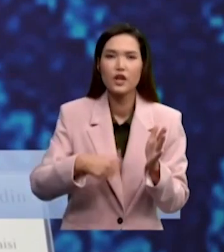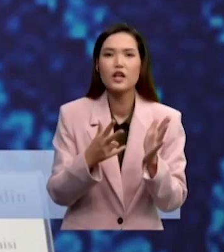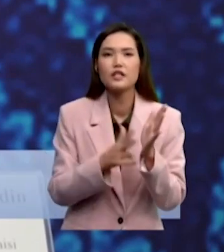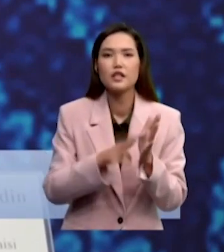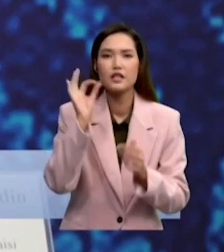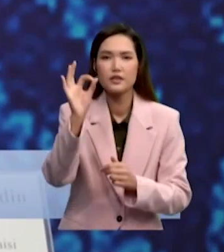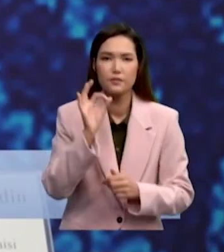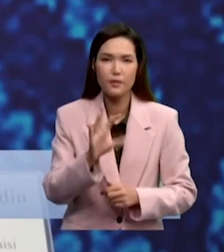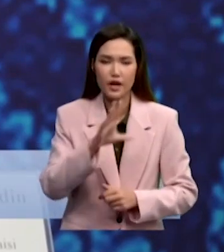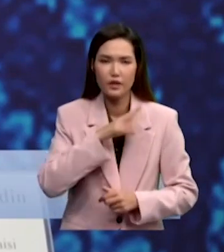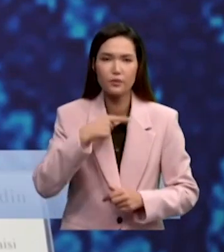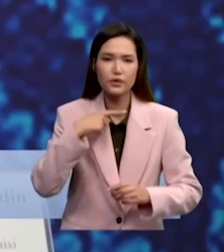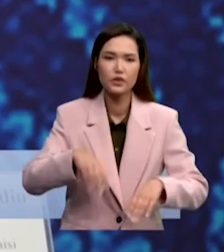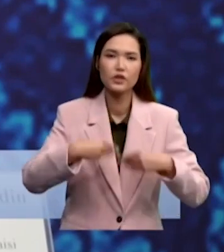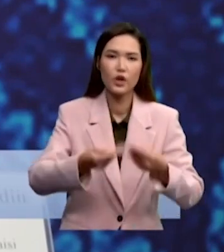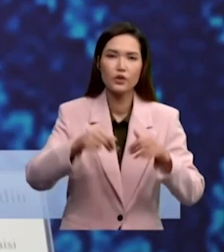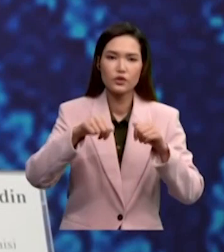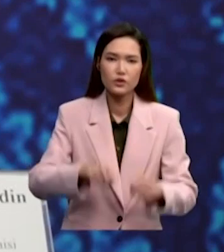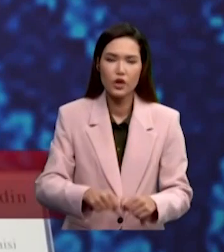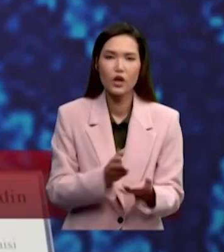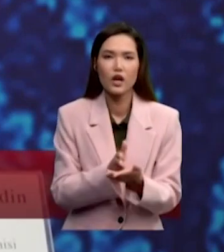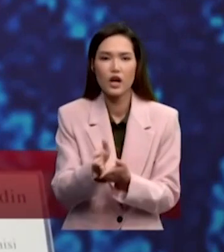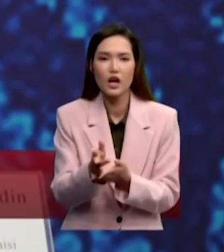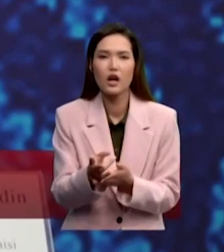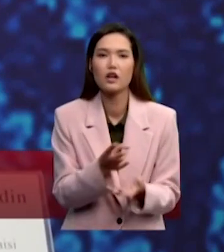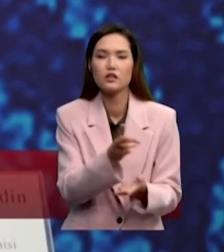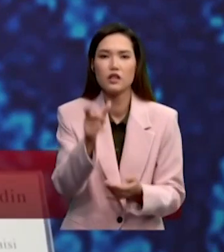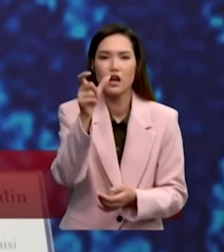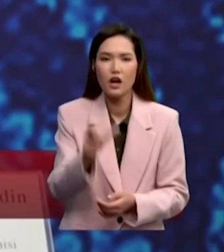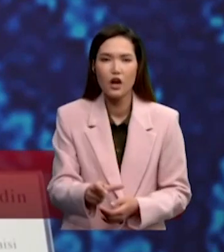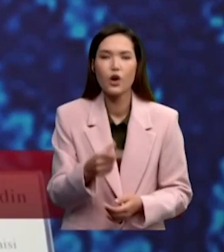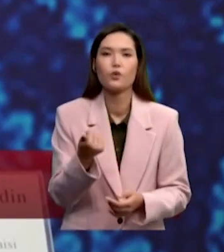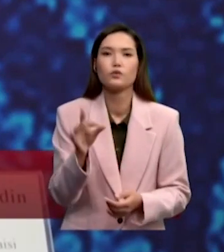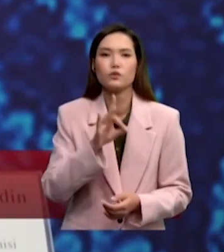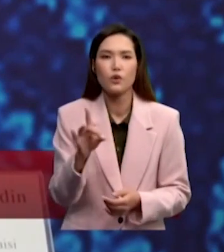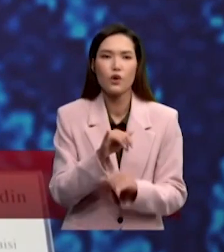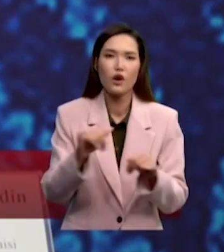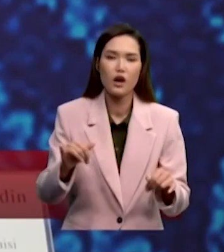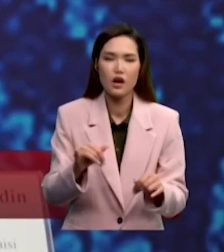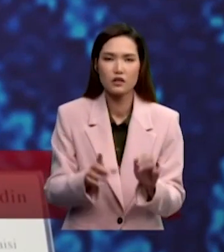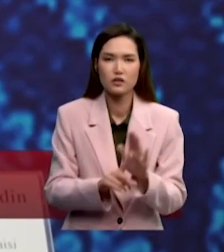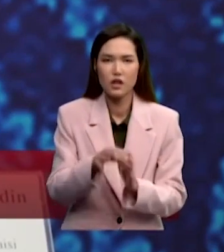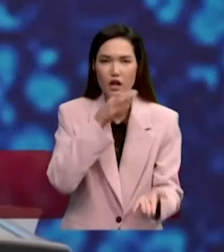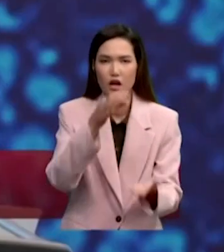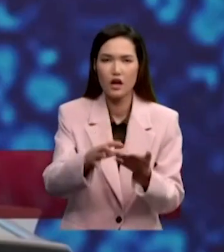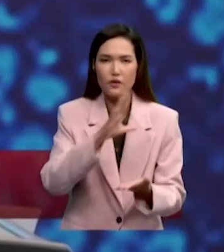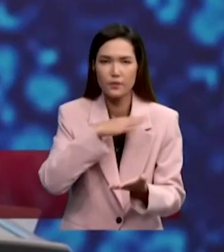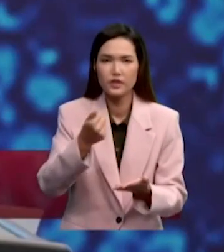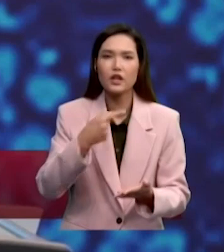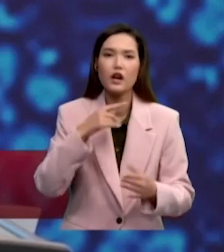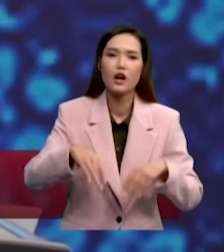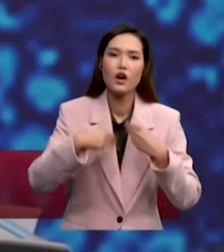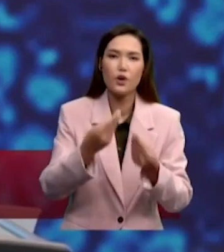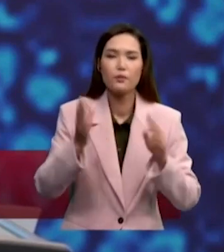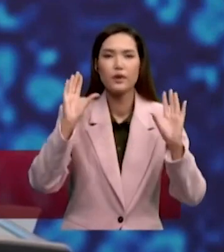79,188% болды. Яғни дауыс беруге құқылы 19,15 миллион азаматтың 15 миллионнан астамы таңдау жасады. Ең белсенді дауыс берушілер